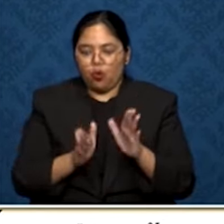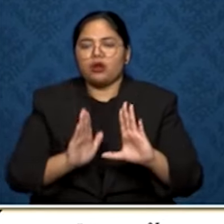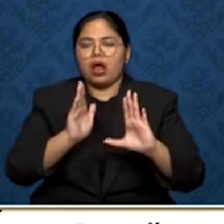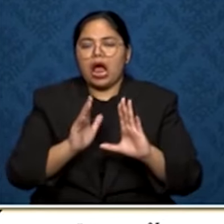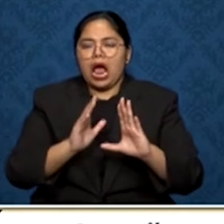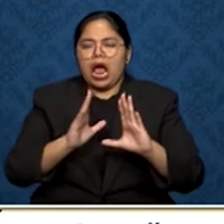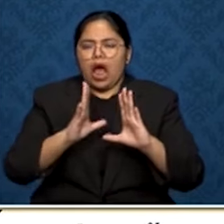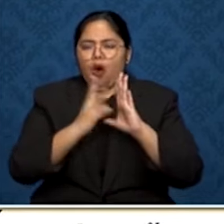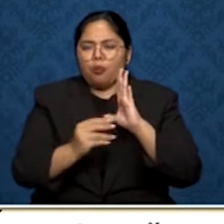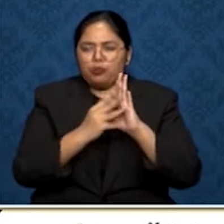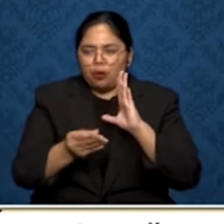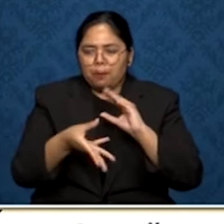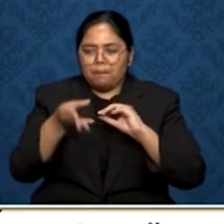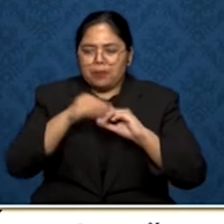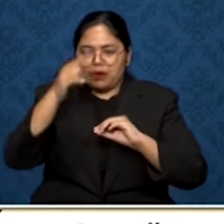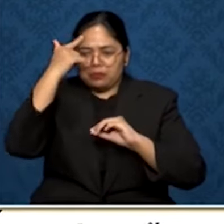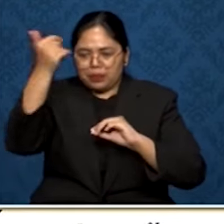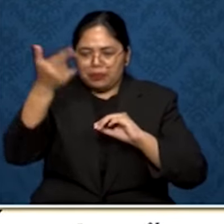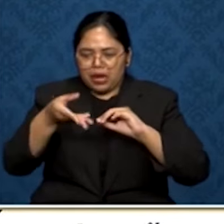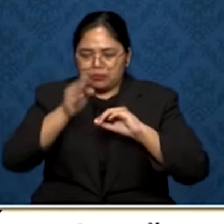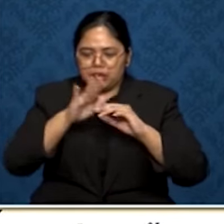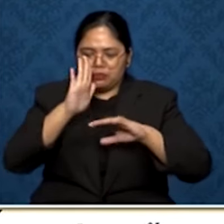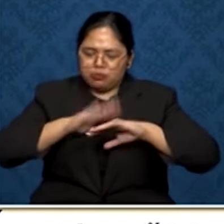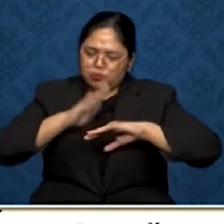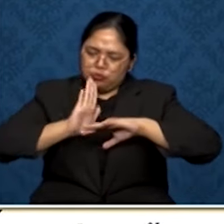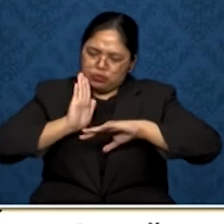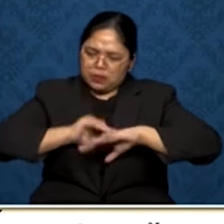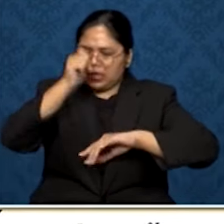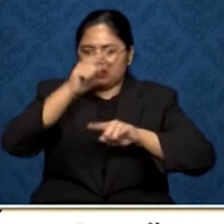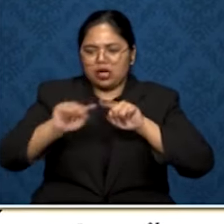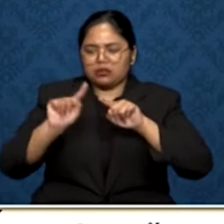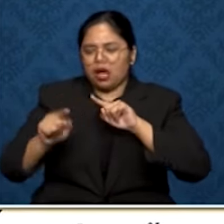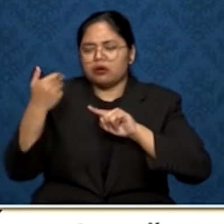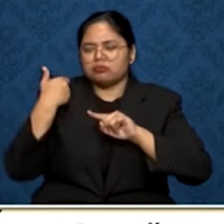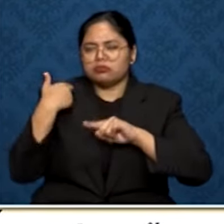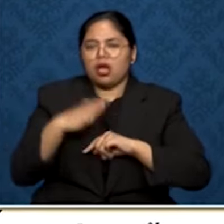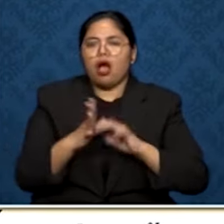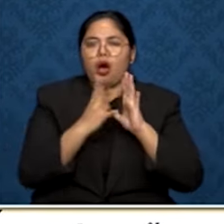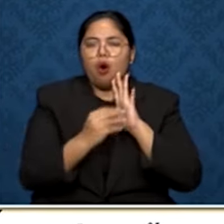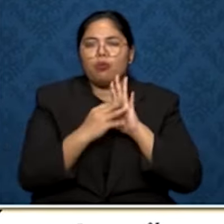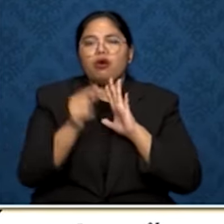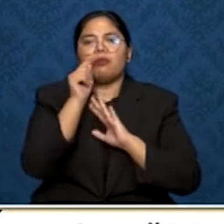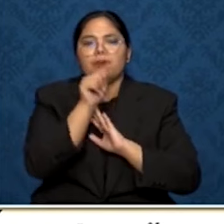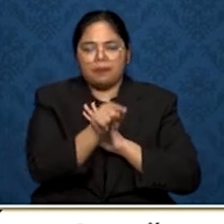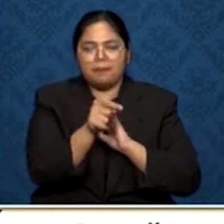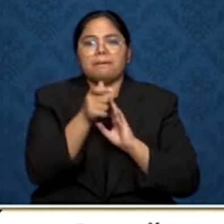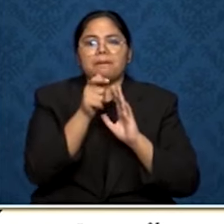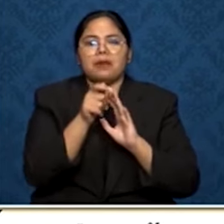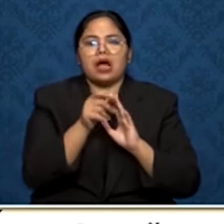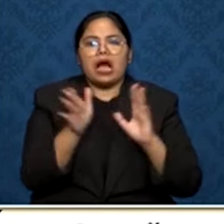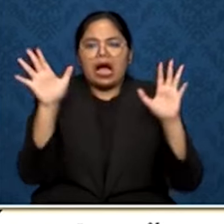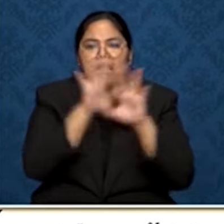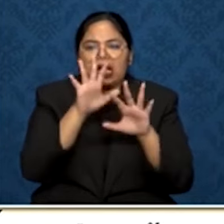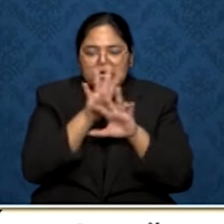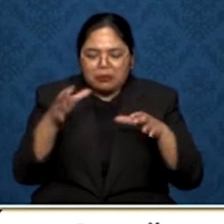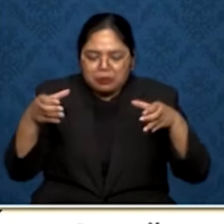้วก็ 20 ล้านตำแหน่งซึ่งผมบอกเลยครับว่าอบรมแบนี้เค้าเรีกวาบรมอมภูมิครั